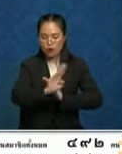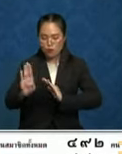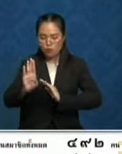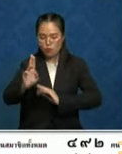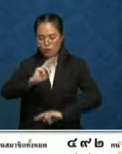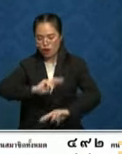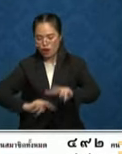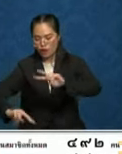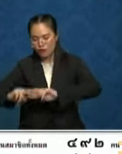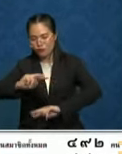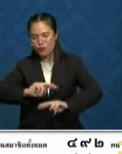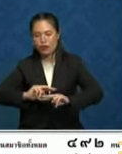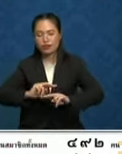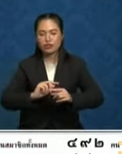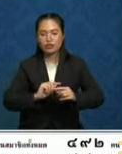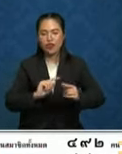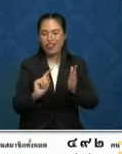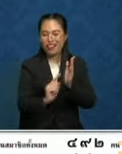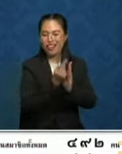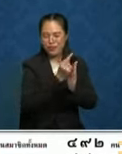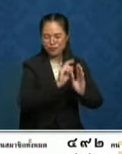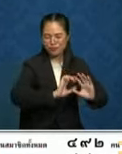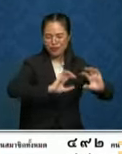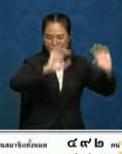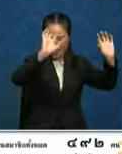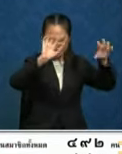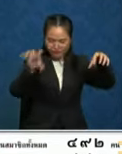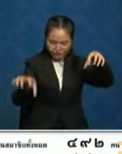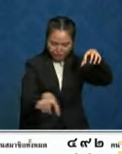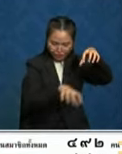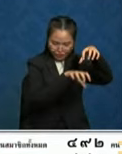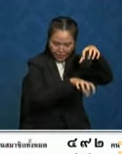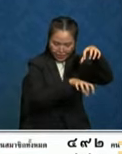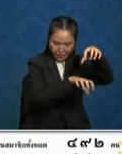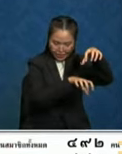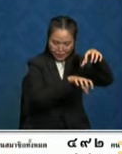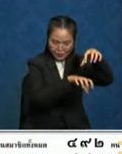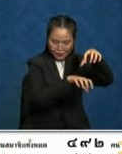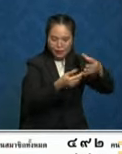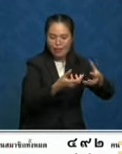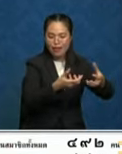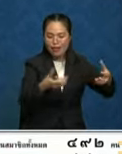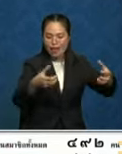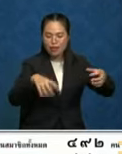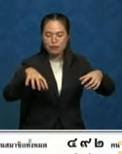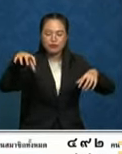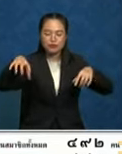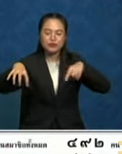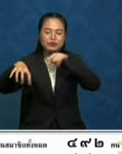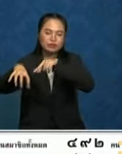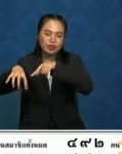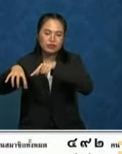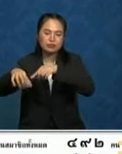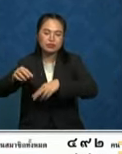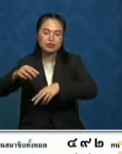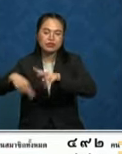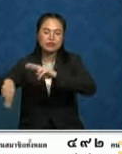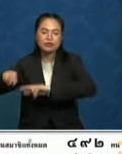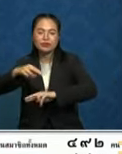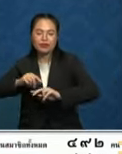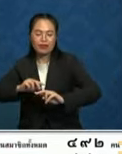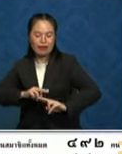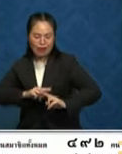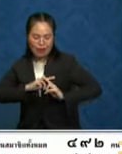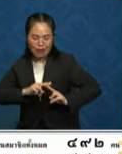อุบลราชธานีจากหน่วยงานของรัฐให้กลายเป็นหน่วยงานในกำกับของรัฐหรือพูดสั้นๆก็คือว่าออก